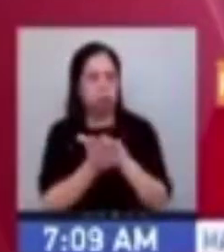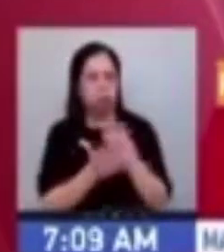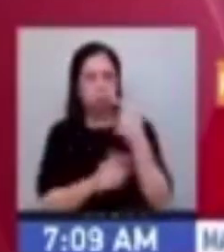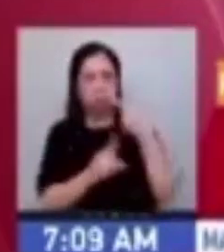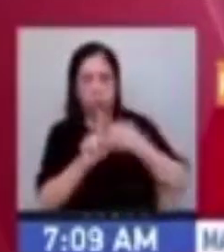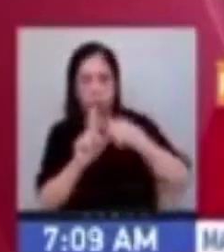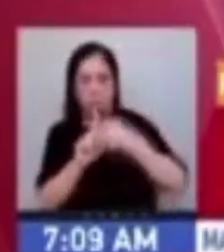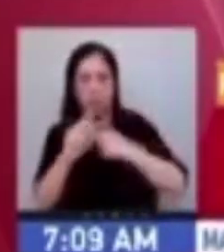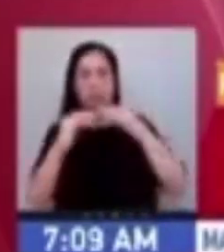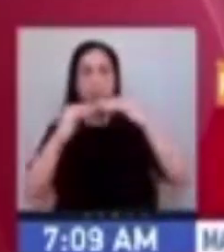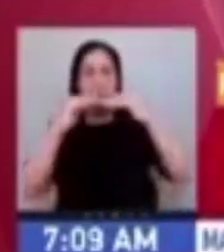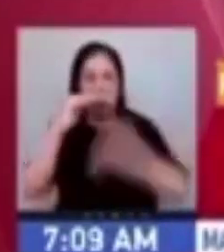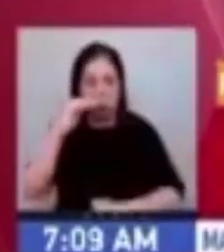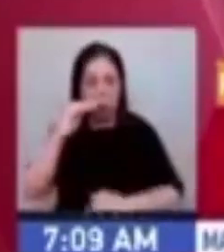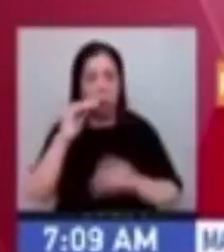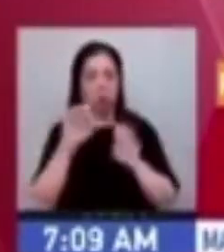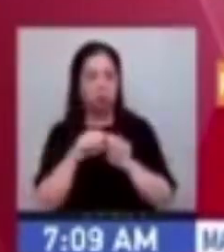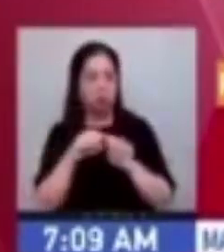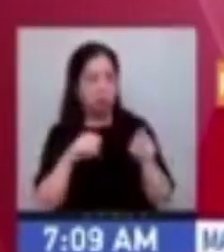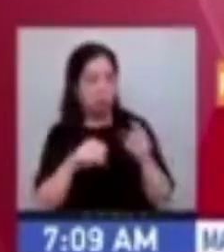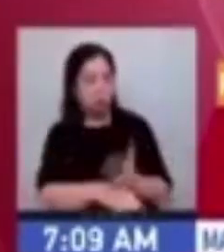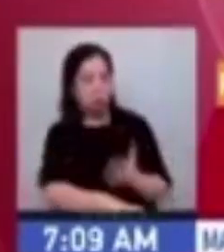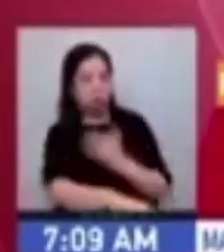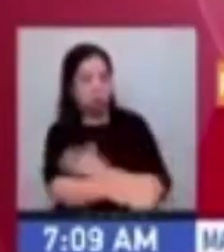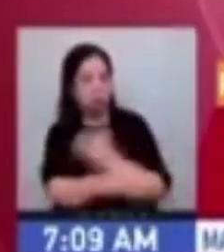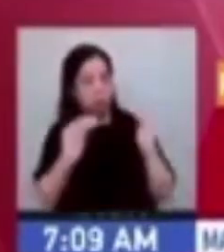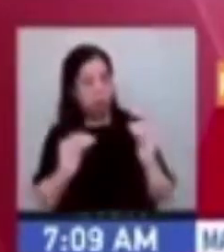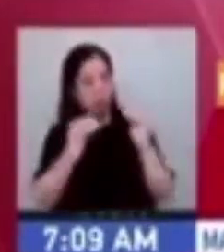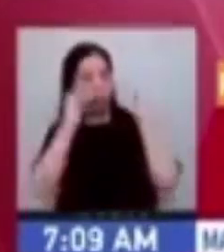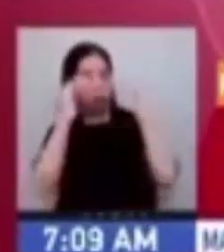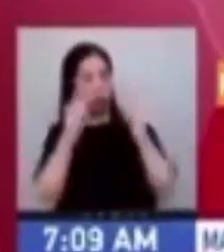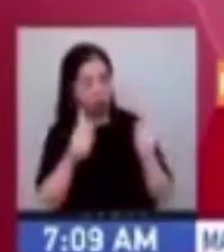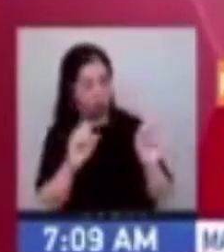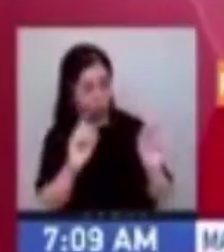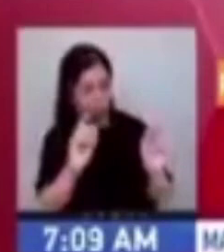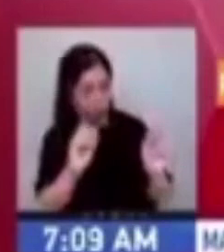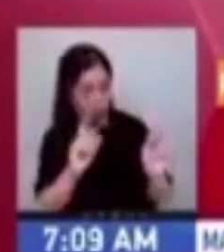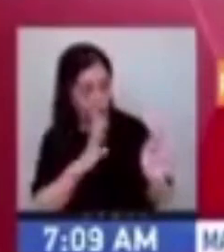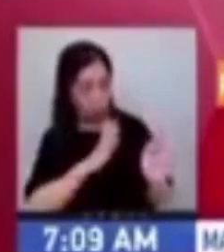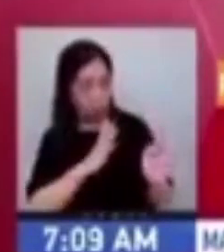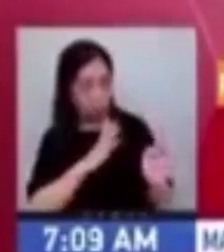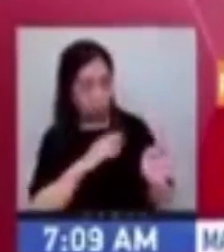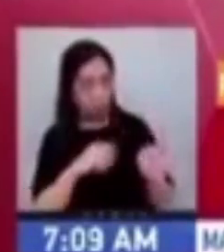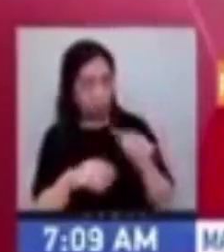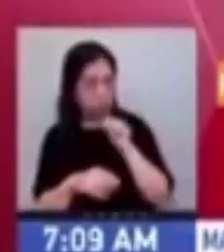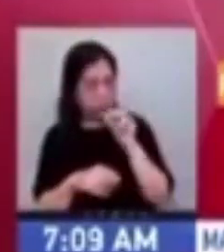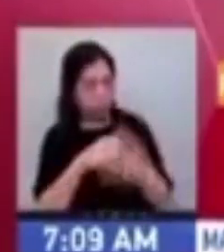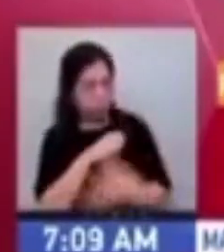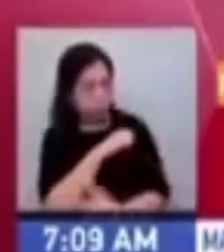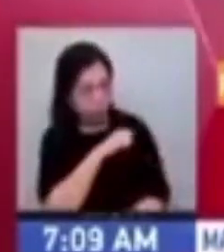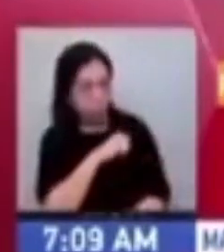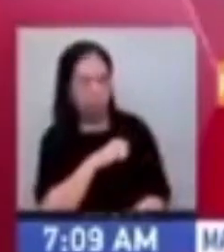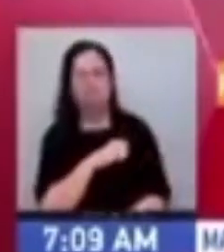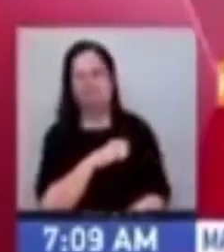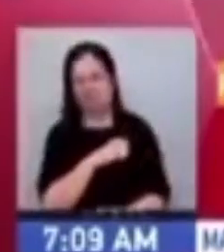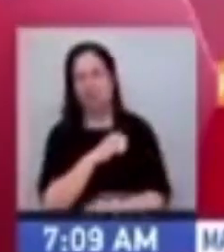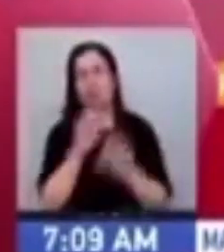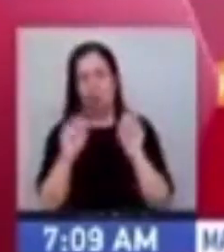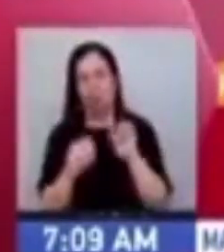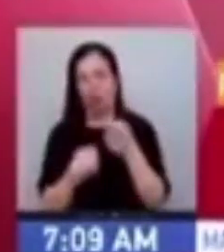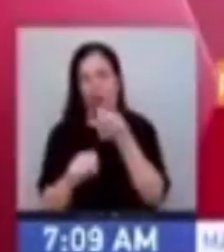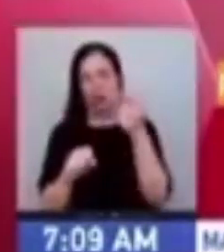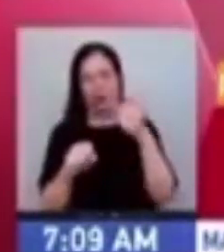Ano? So pag medyo nakakaangat-angat na, mas maganda na estado ng buhay, non-poor na, hindi na po kayo, pwede na po kayong umexit